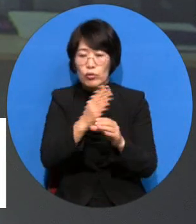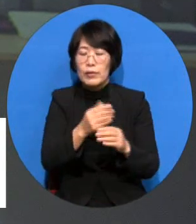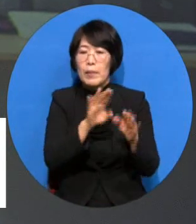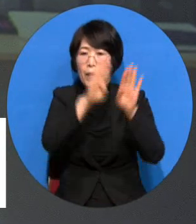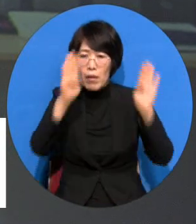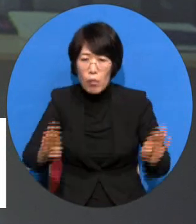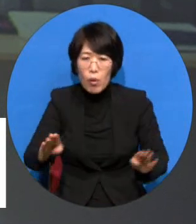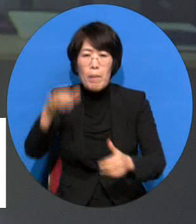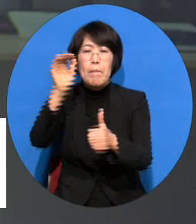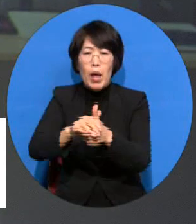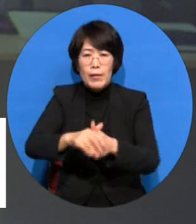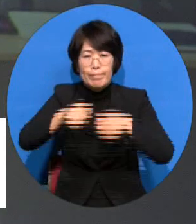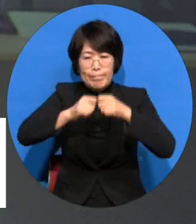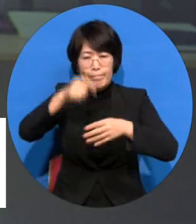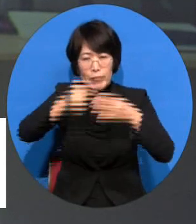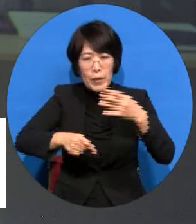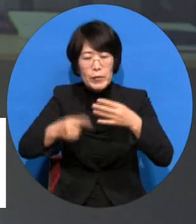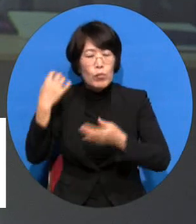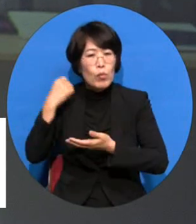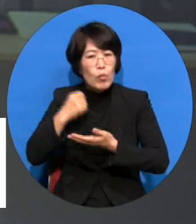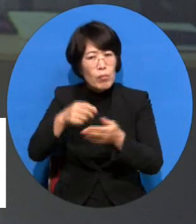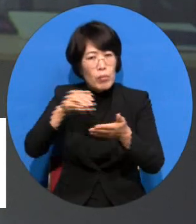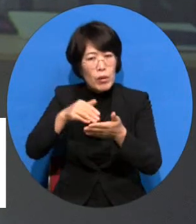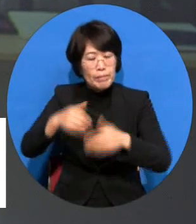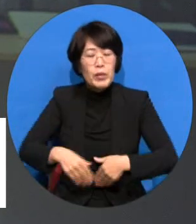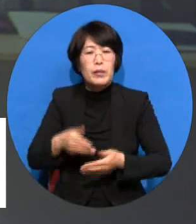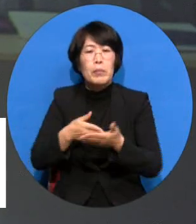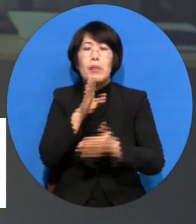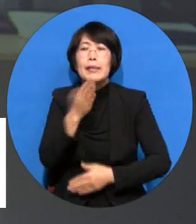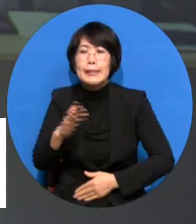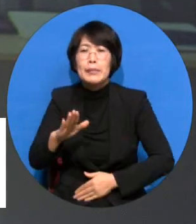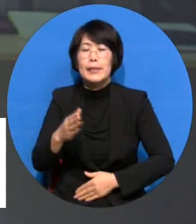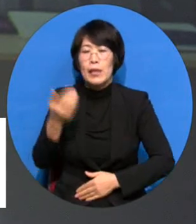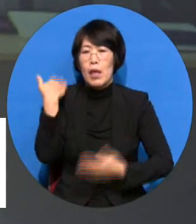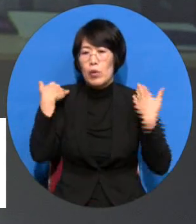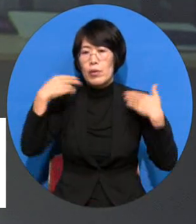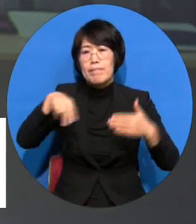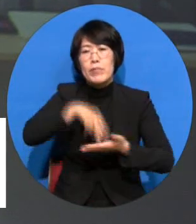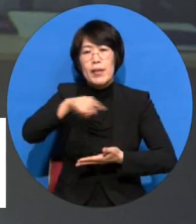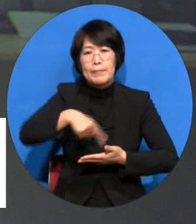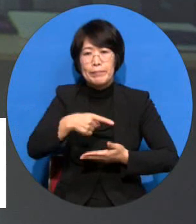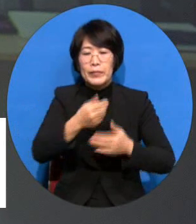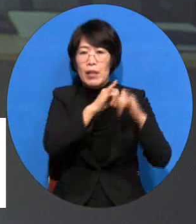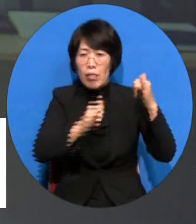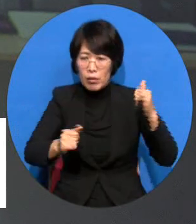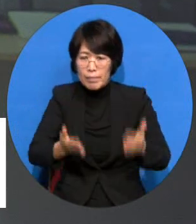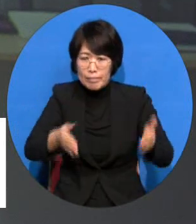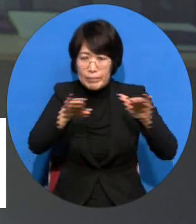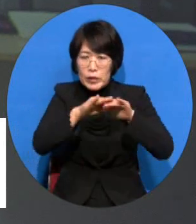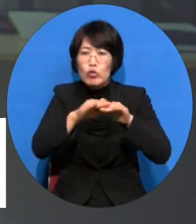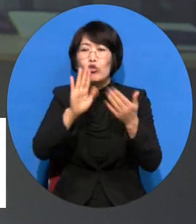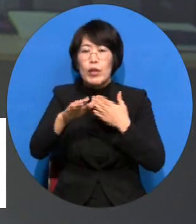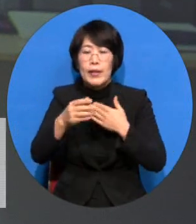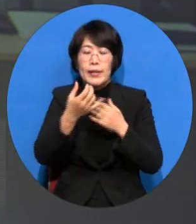보다 체계적으로 보존해야 한다는 주장도 제기됐지만 학교 측은 교내 역사관 복원이 끝나는 대로 대중에게 공개하기로